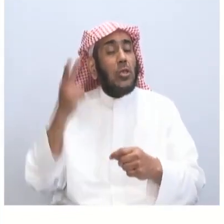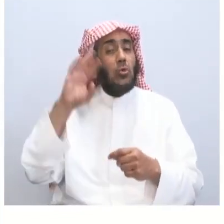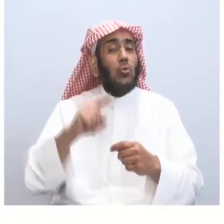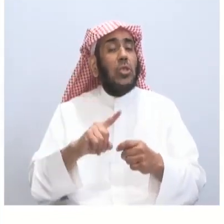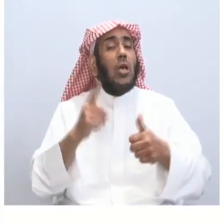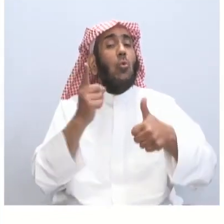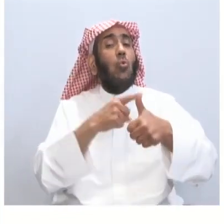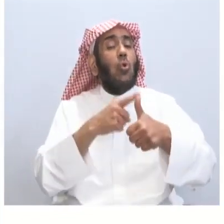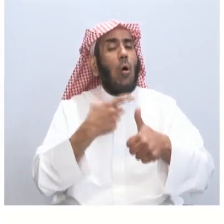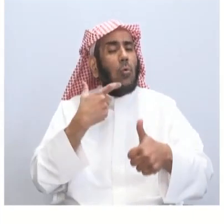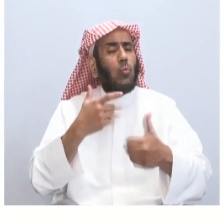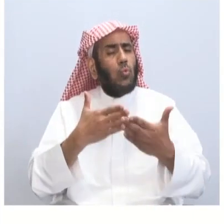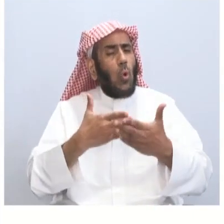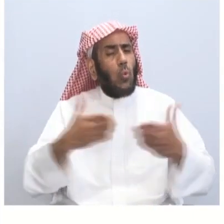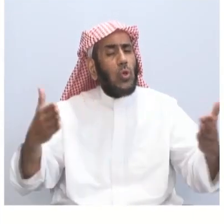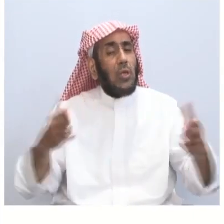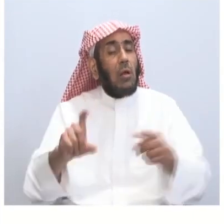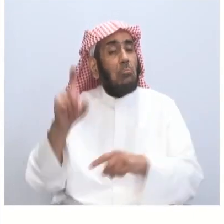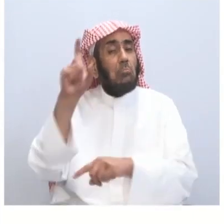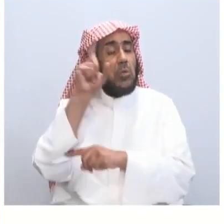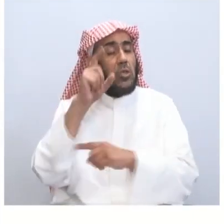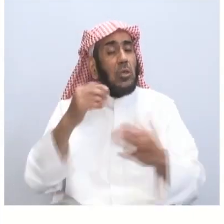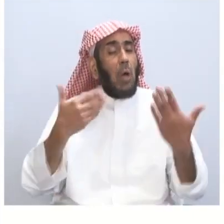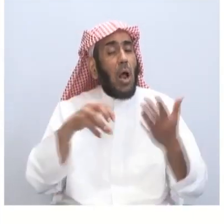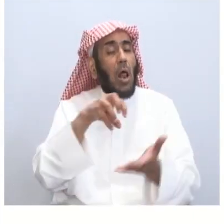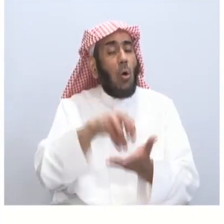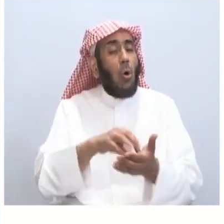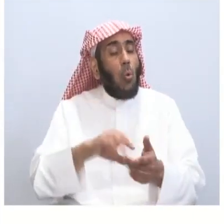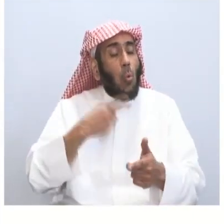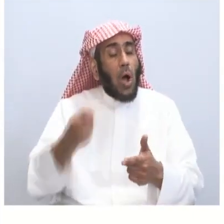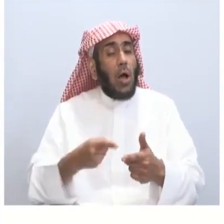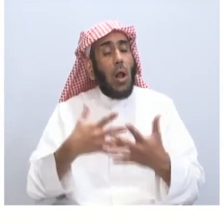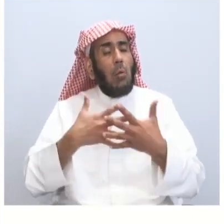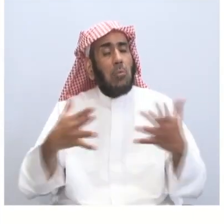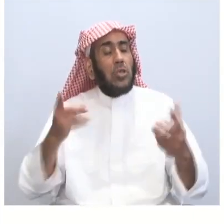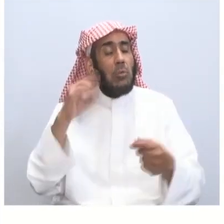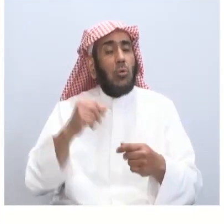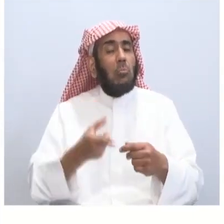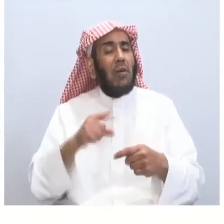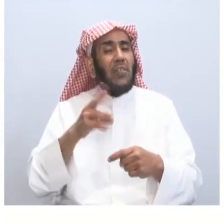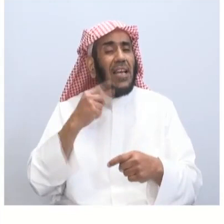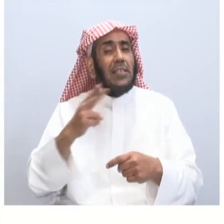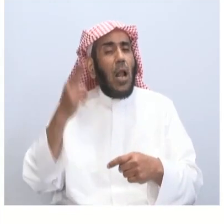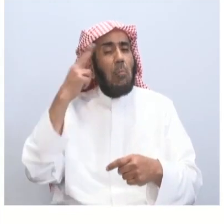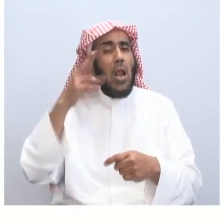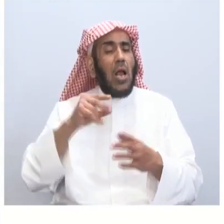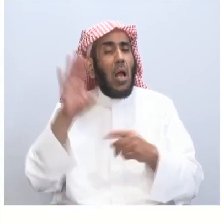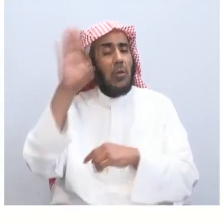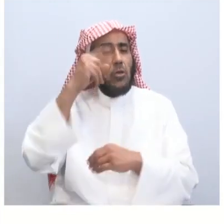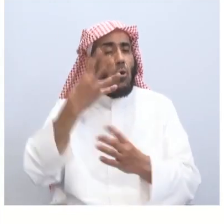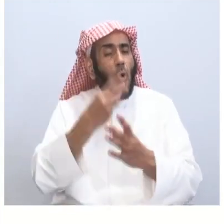اعتنوا في توسعه المسجد الحرام والمسجد النبوي ثم في عهد الملك عبد العزيز